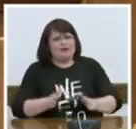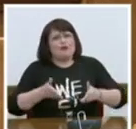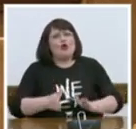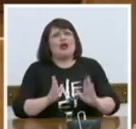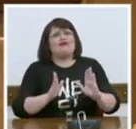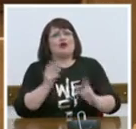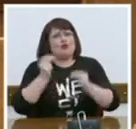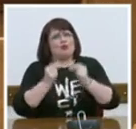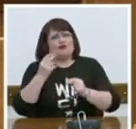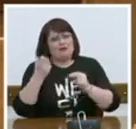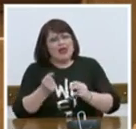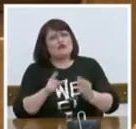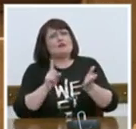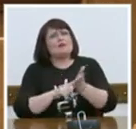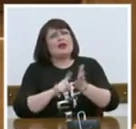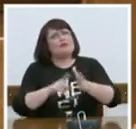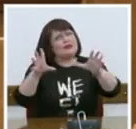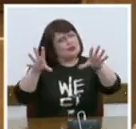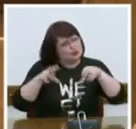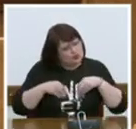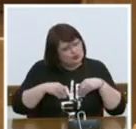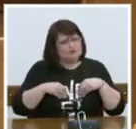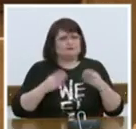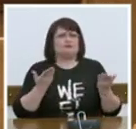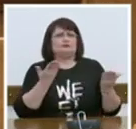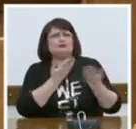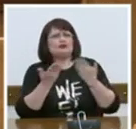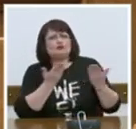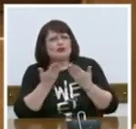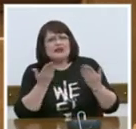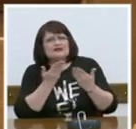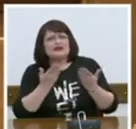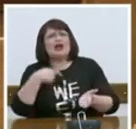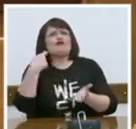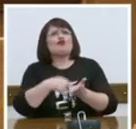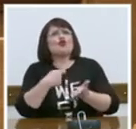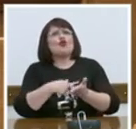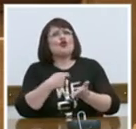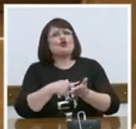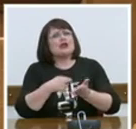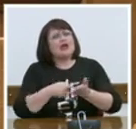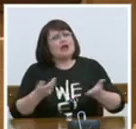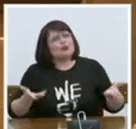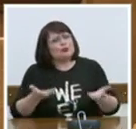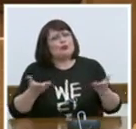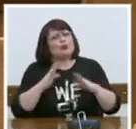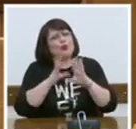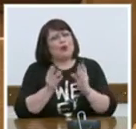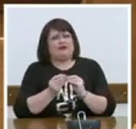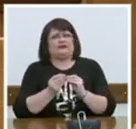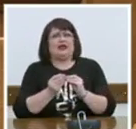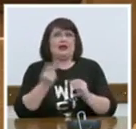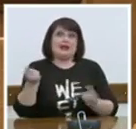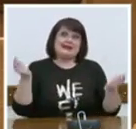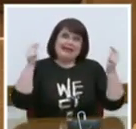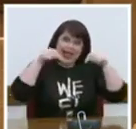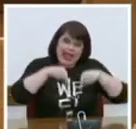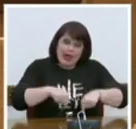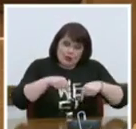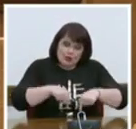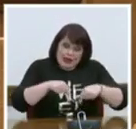προβλήματος με παροχή σπουδαστικών και φορολογικών κινήτρων. Να έλθουν δηλαδή να υπηρετήσουν,